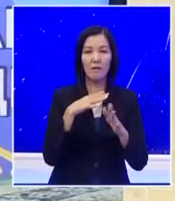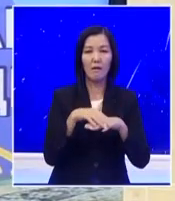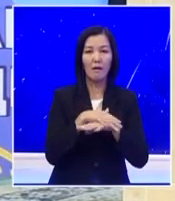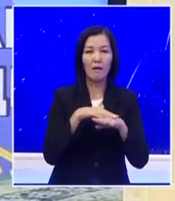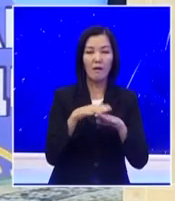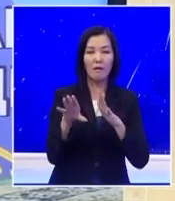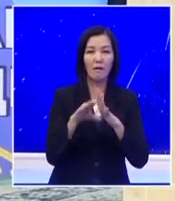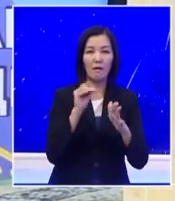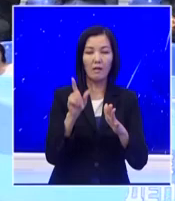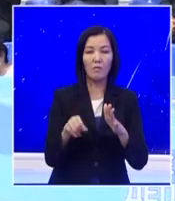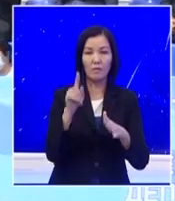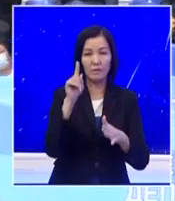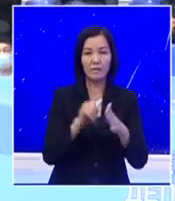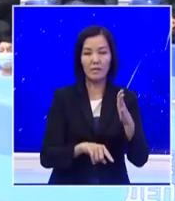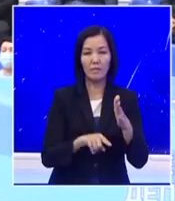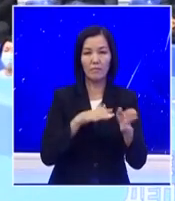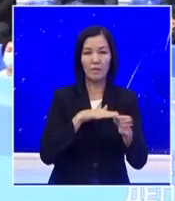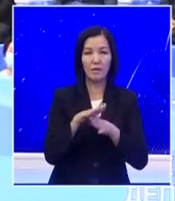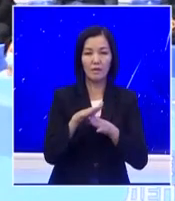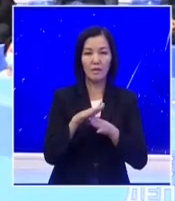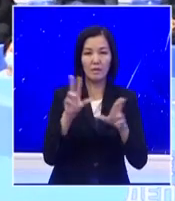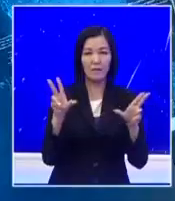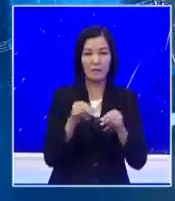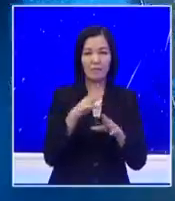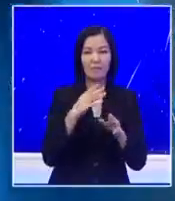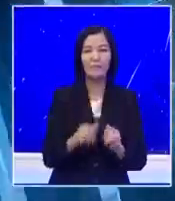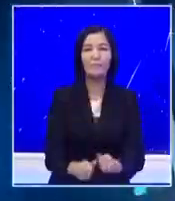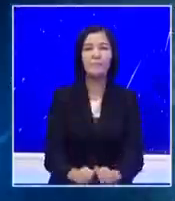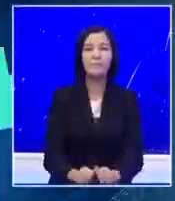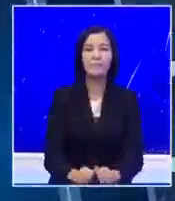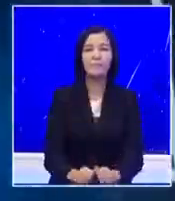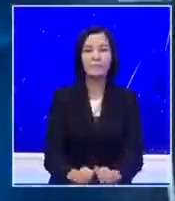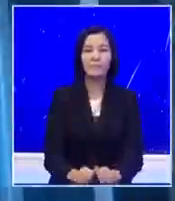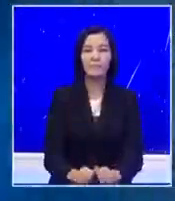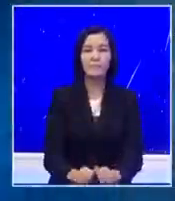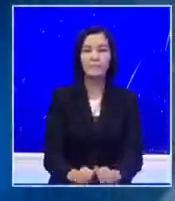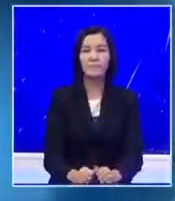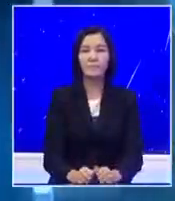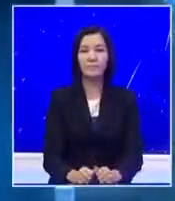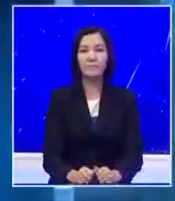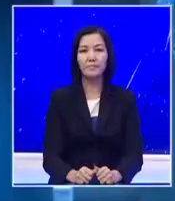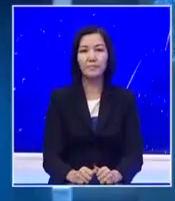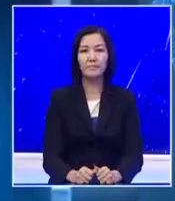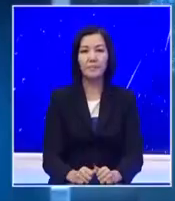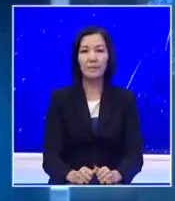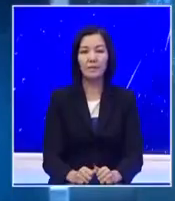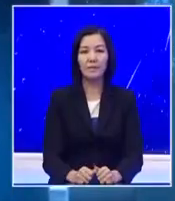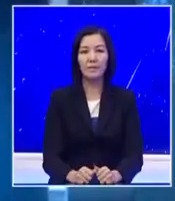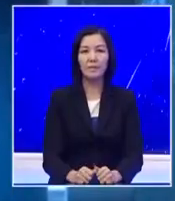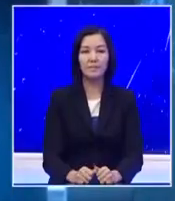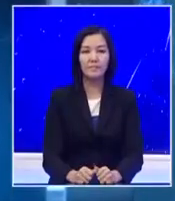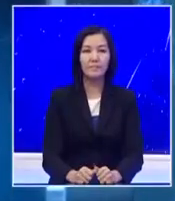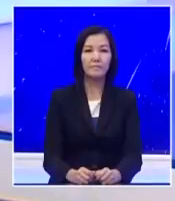қалаулысы әріптестері артқан сенімді ақтайтынын жеткізді. Мадина Берікқызы, Айдос Қалиев, Жайық Құрманбаев, Жетісу телеарнасы.